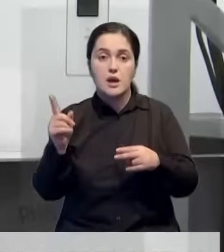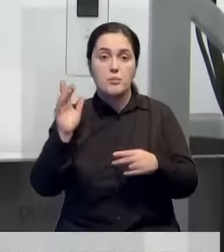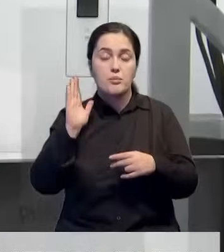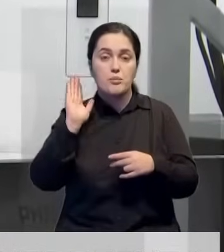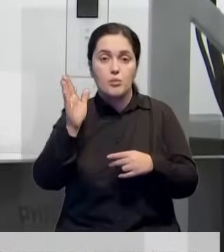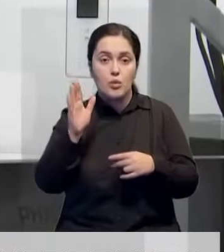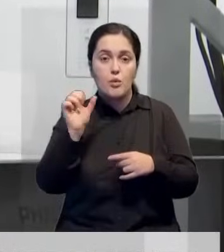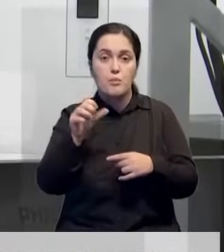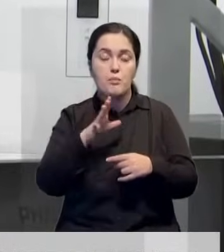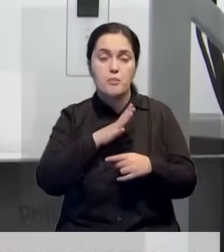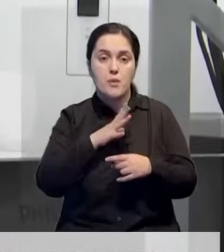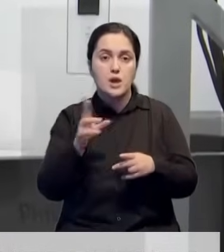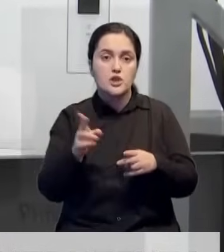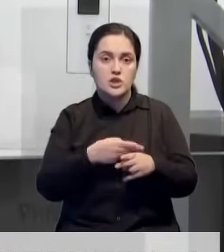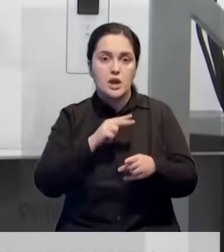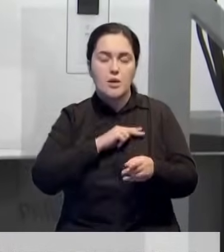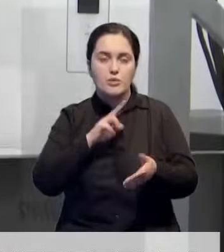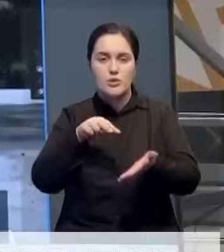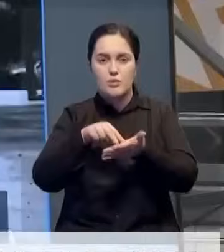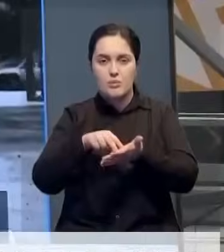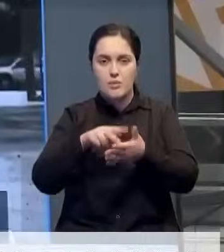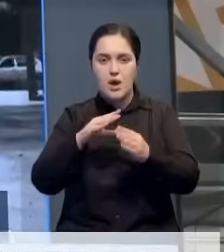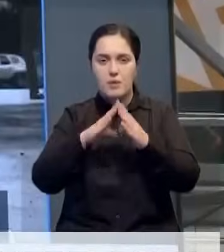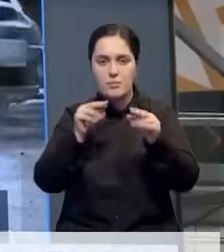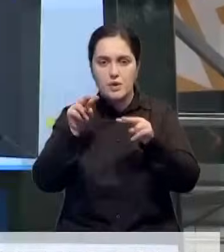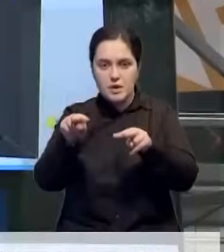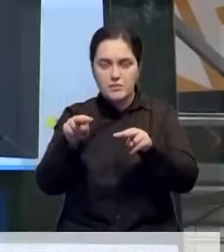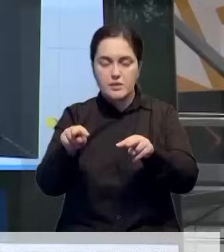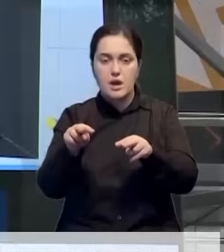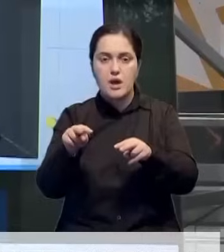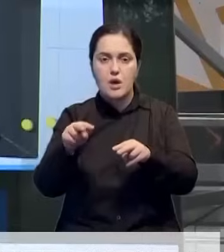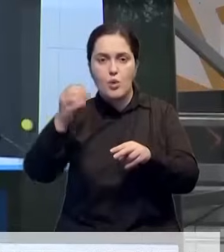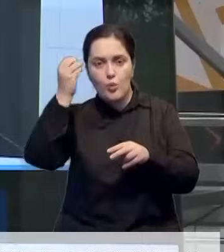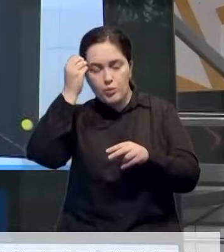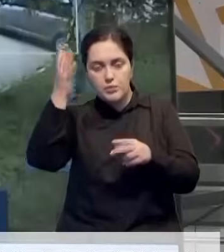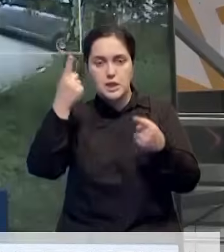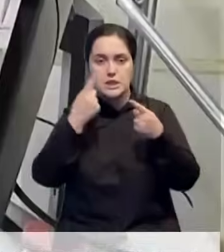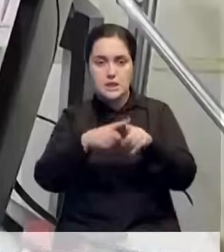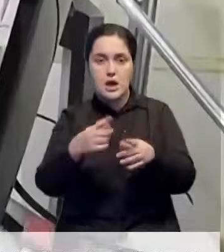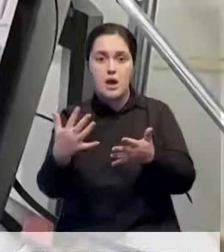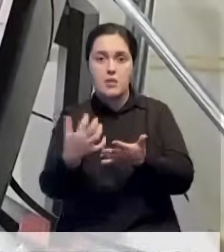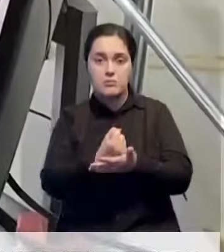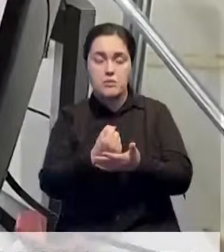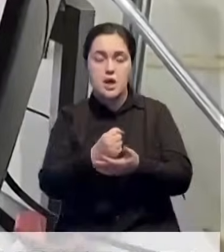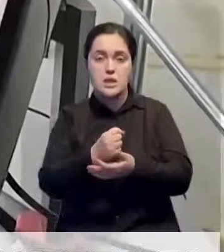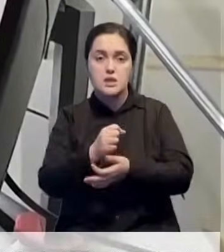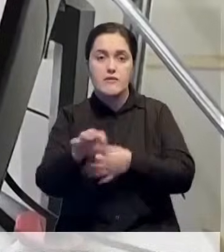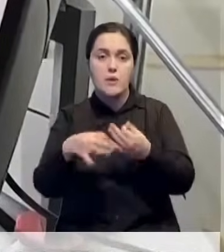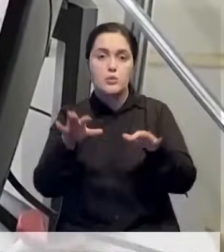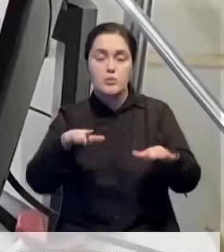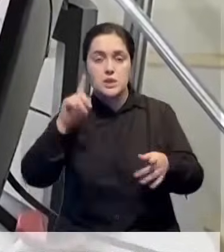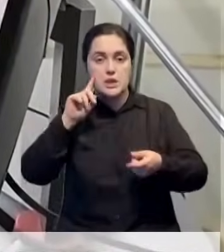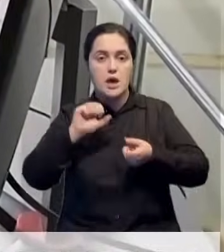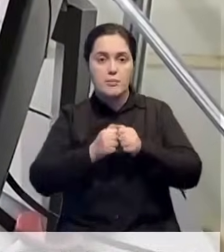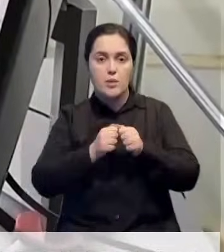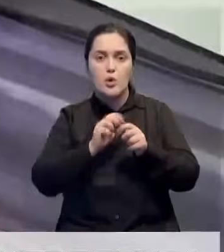перспективе может лишить работы парковщиков и охранников паркингов. Умные технологии находят водителям свободные места, запоминая, кто